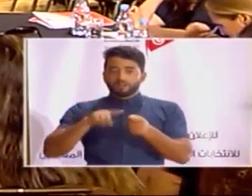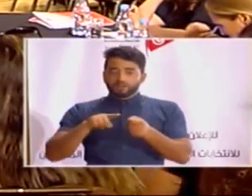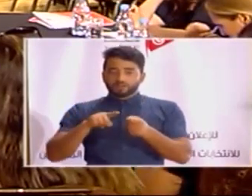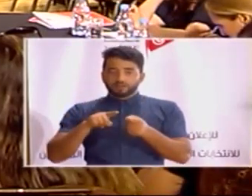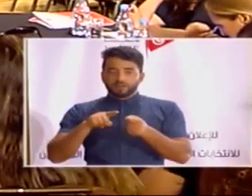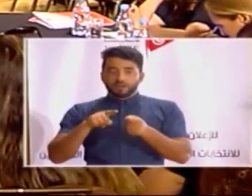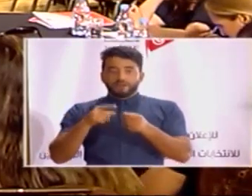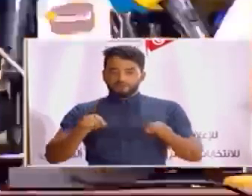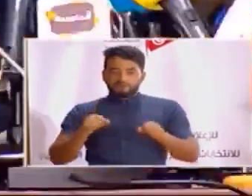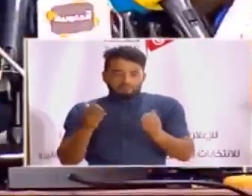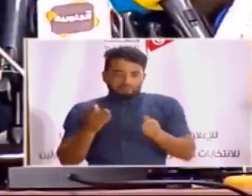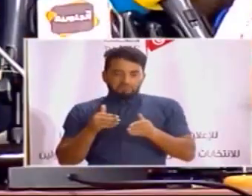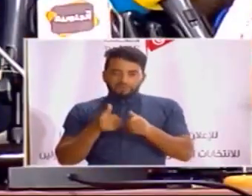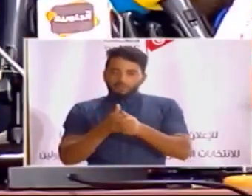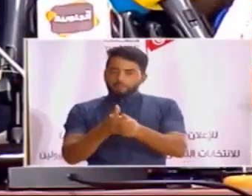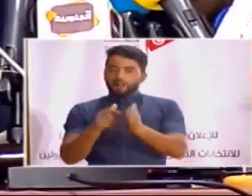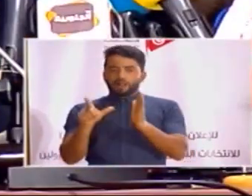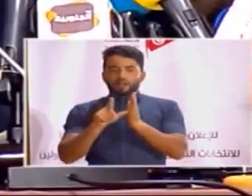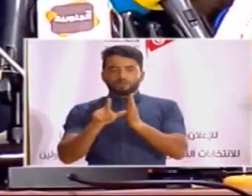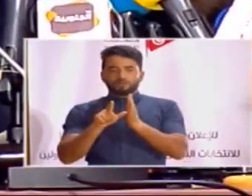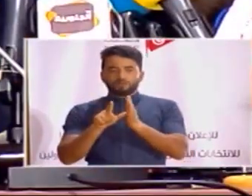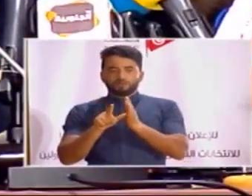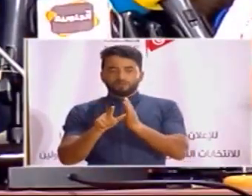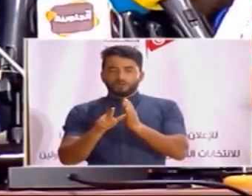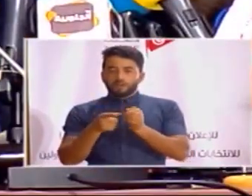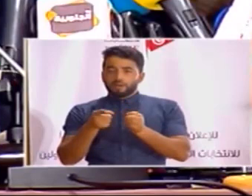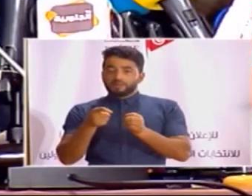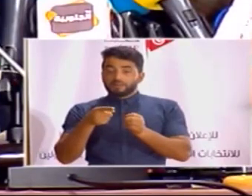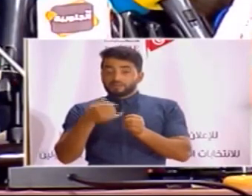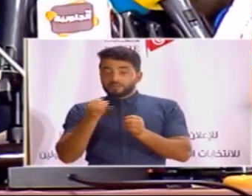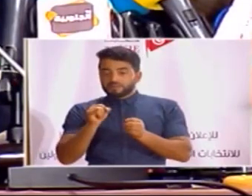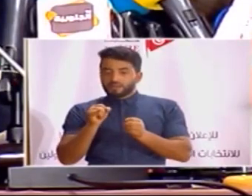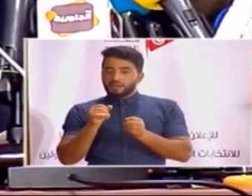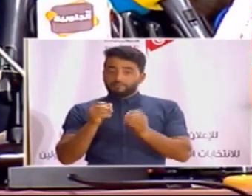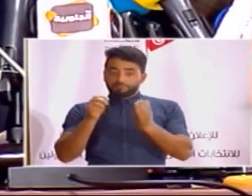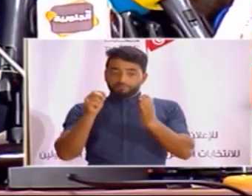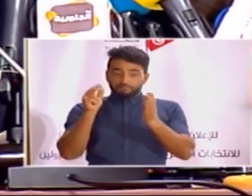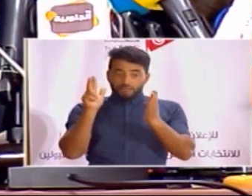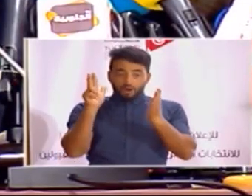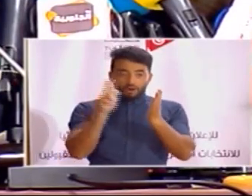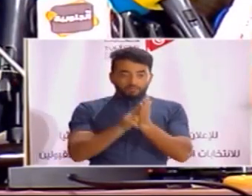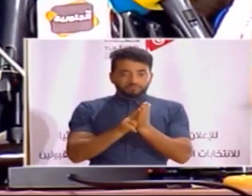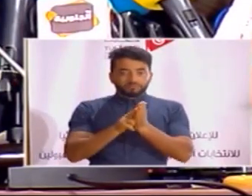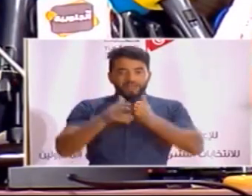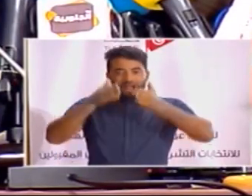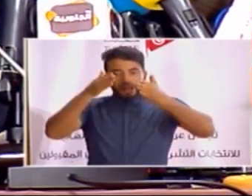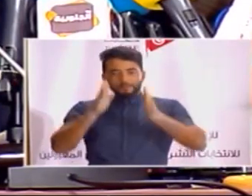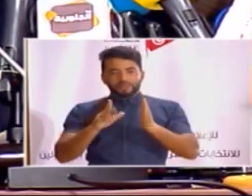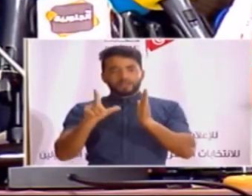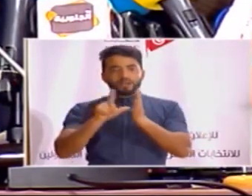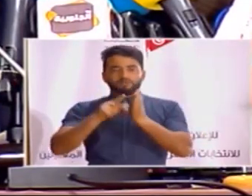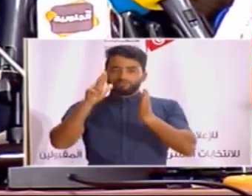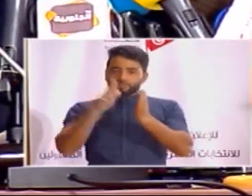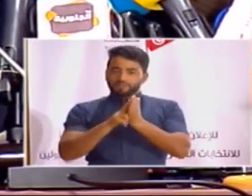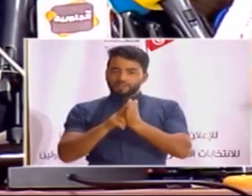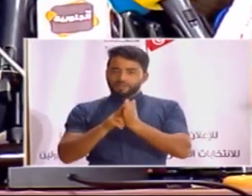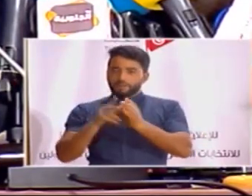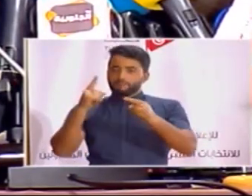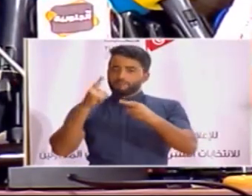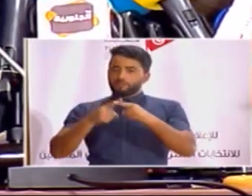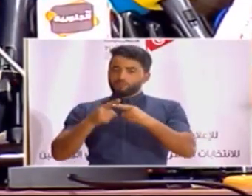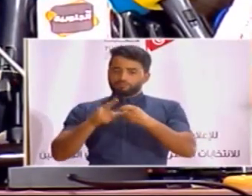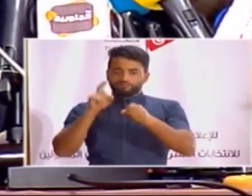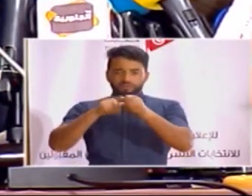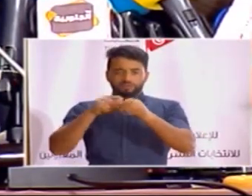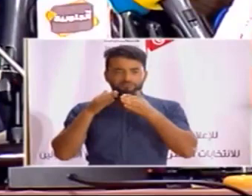بات ما دام حكم قضائي يحرم اه شخص من ان يترشح فانه عنده